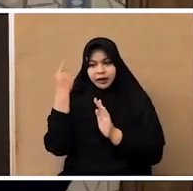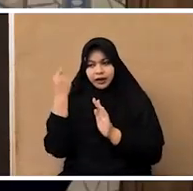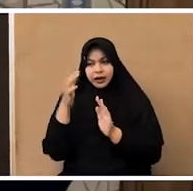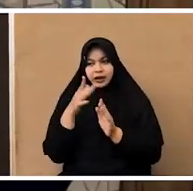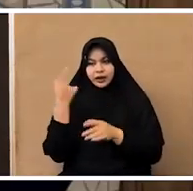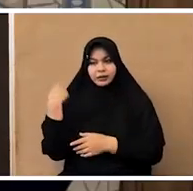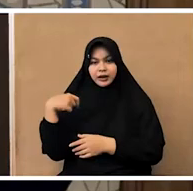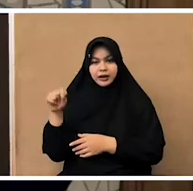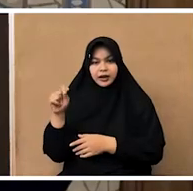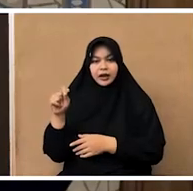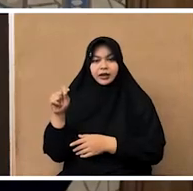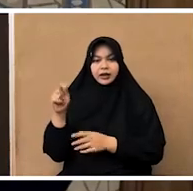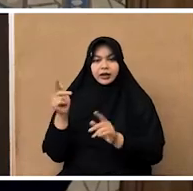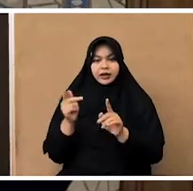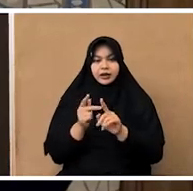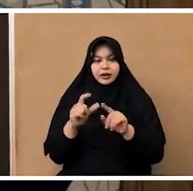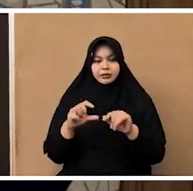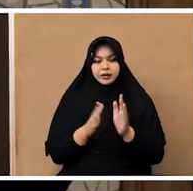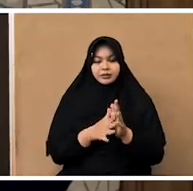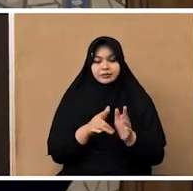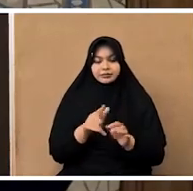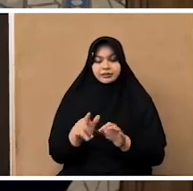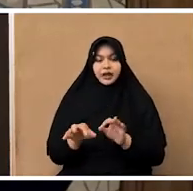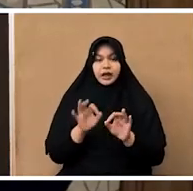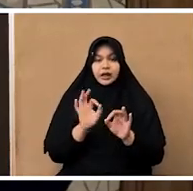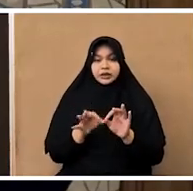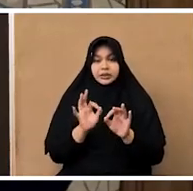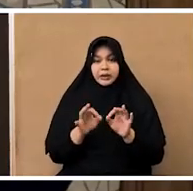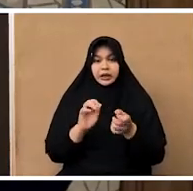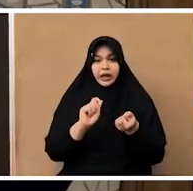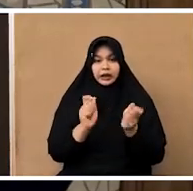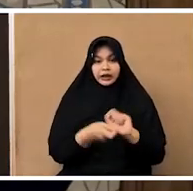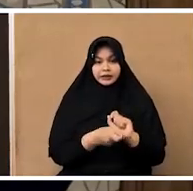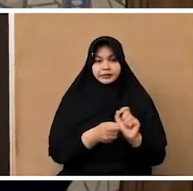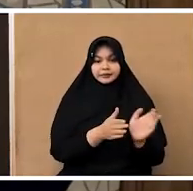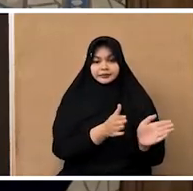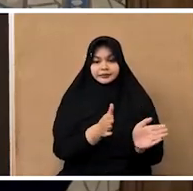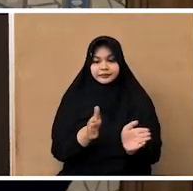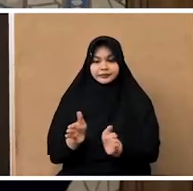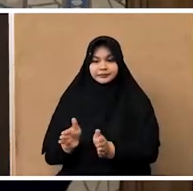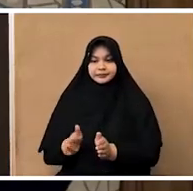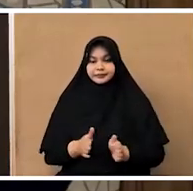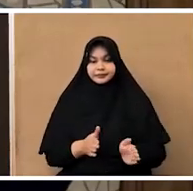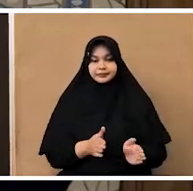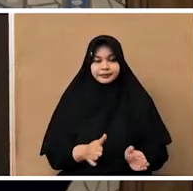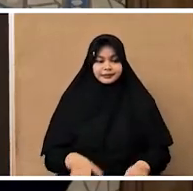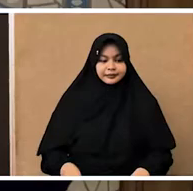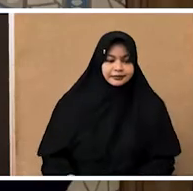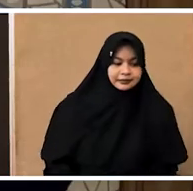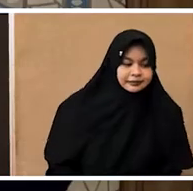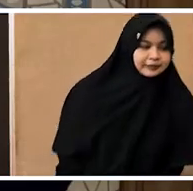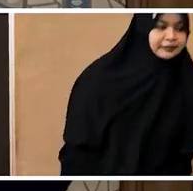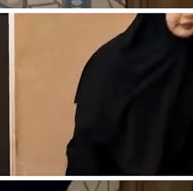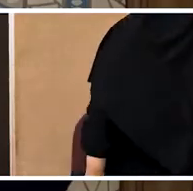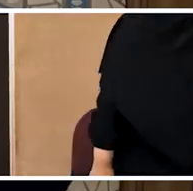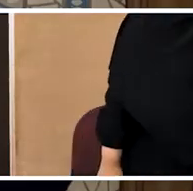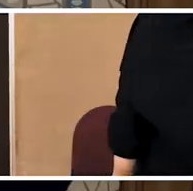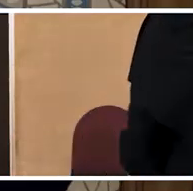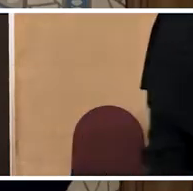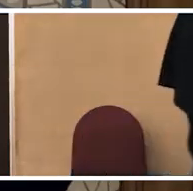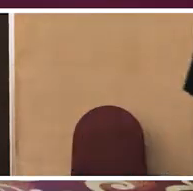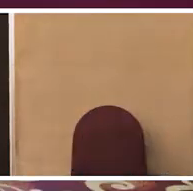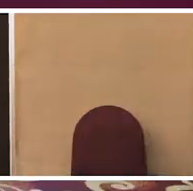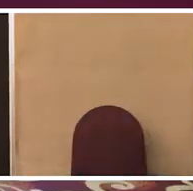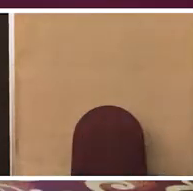Kementerian Hukum dan HAM sendiri itu sejak 2019 tetapi dari sekian banyak aspirasi yang kami sampaikan memang